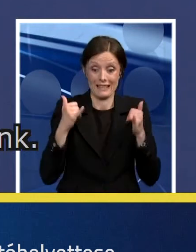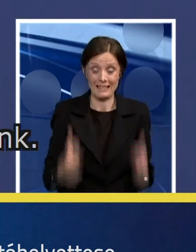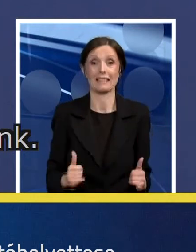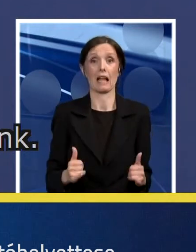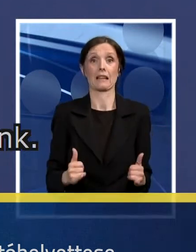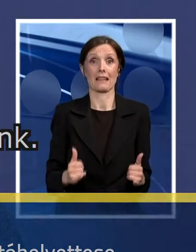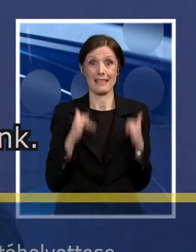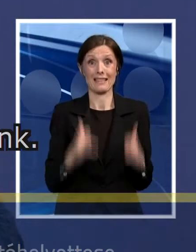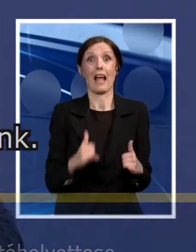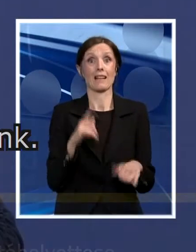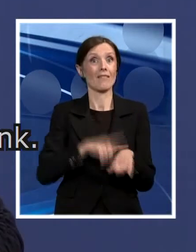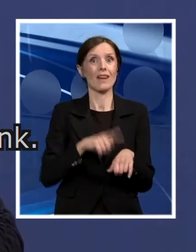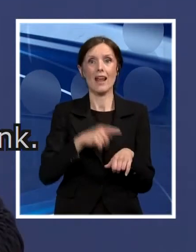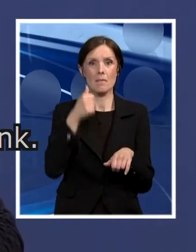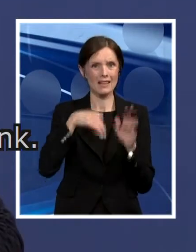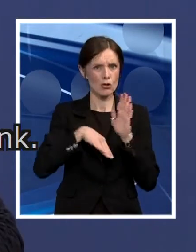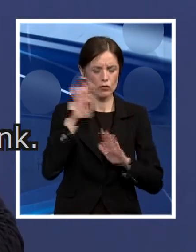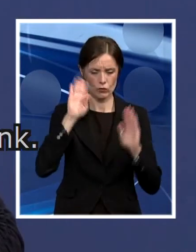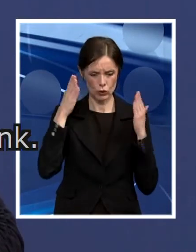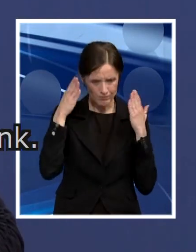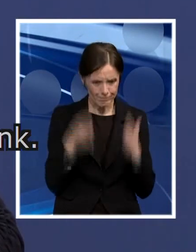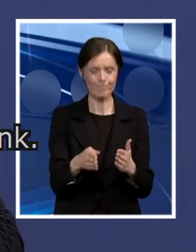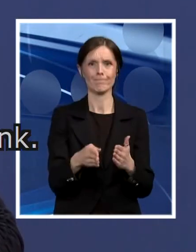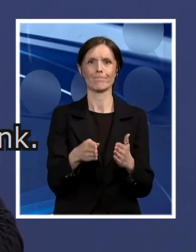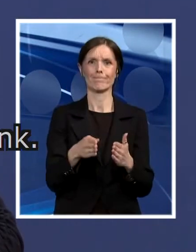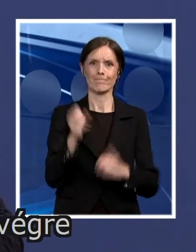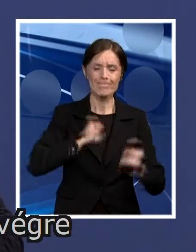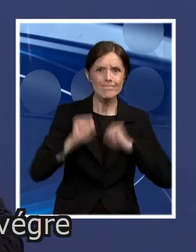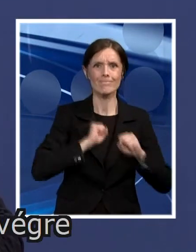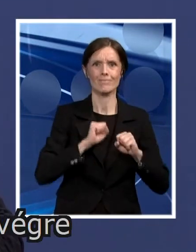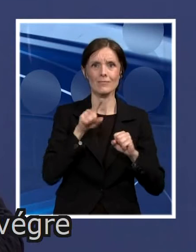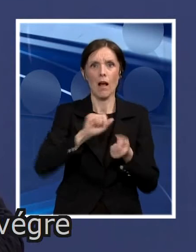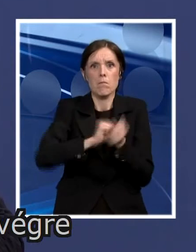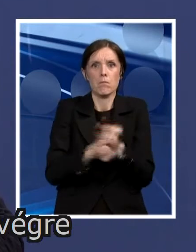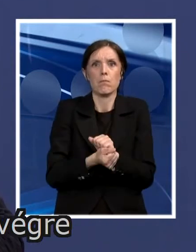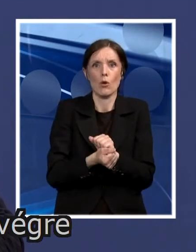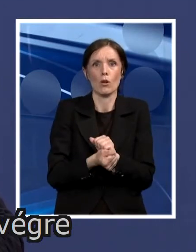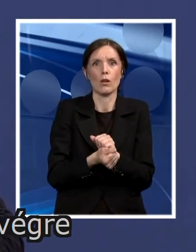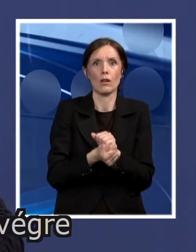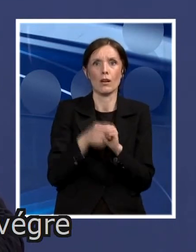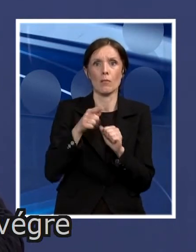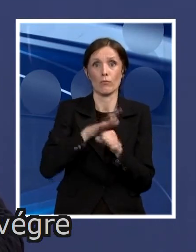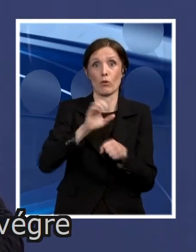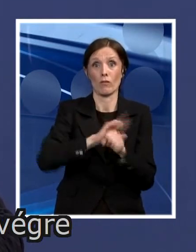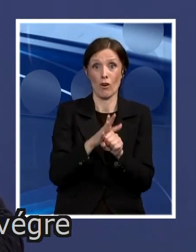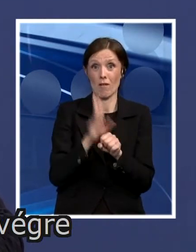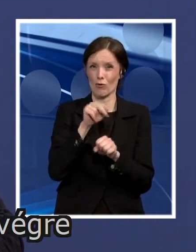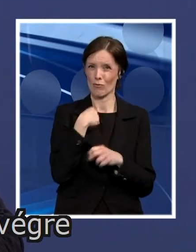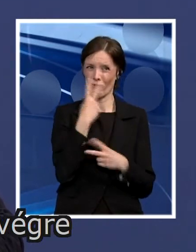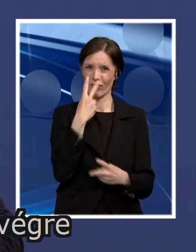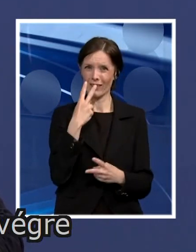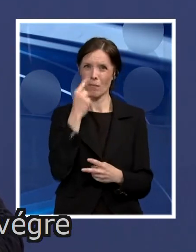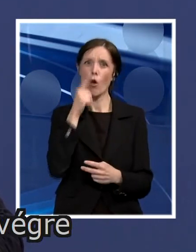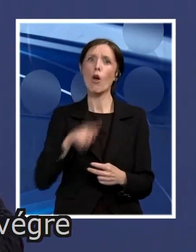trenutak da maksimalno skoncentrišemo naše snage i napore. Možemo da vidimo da najveći broj naših